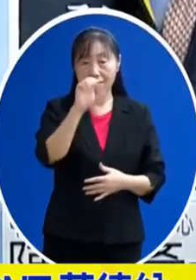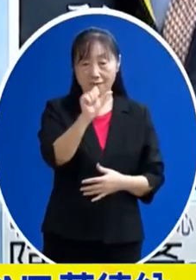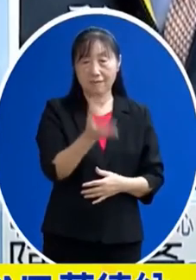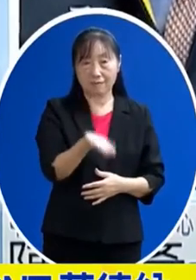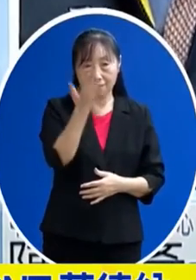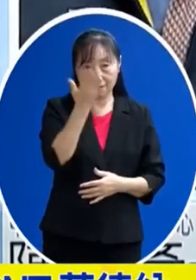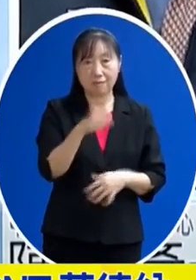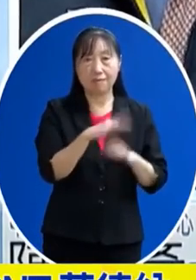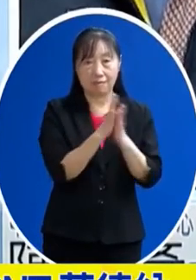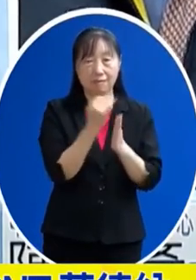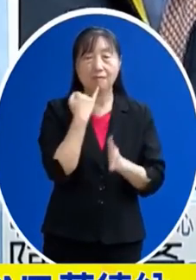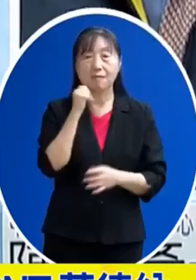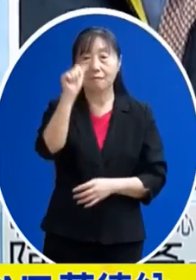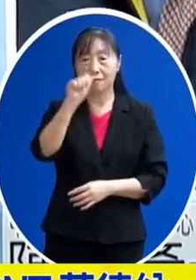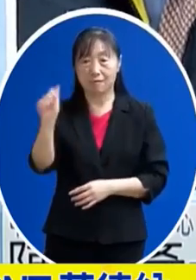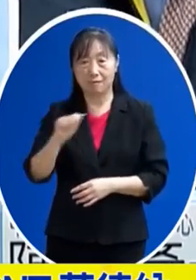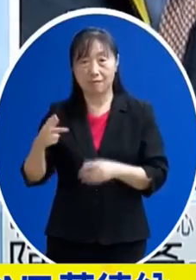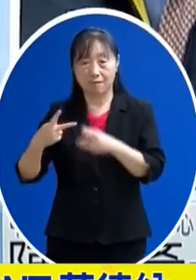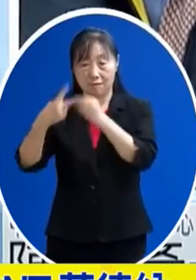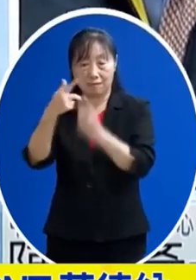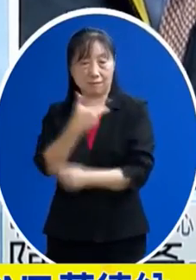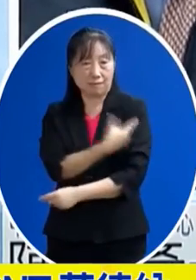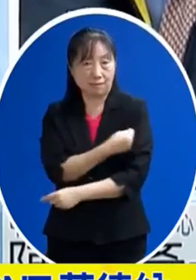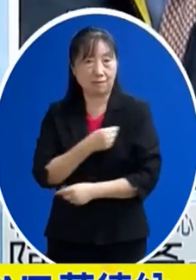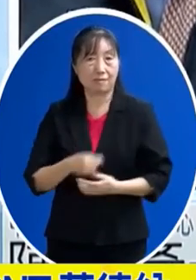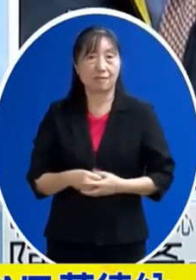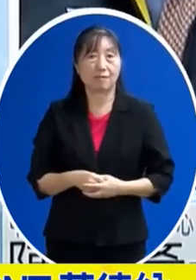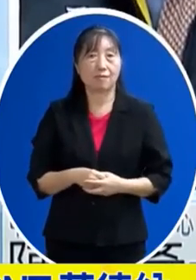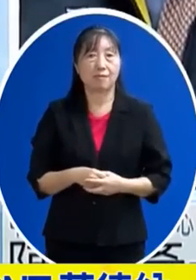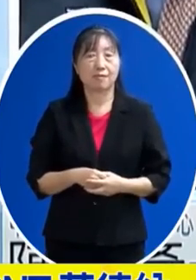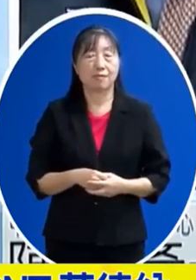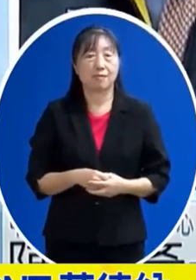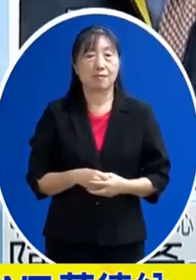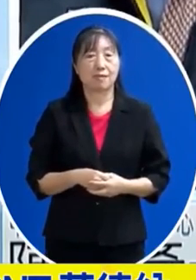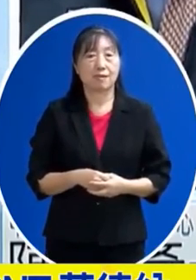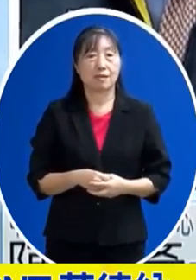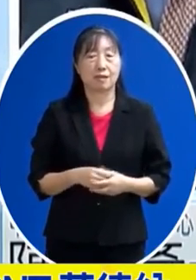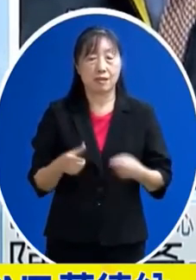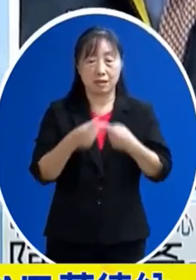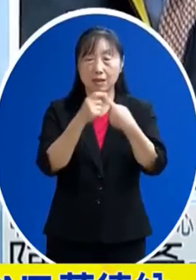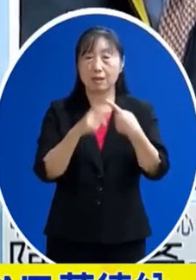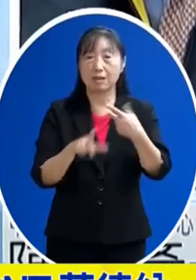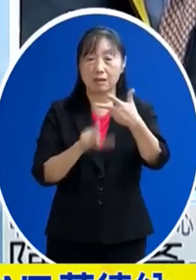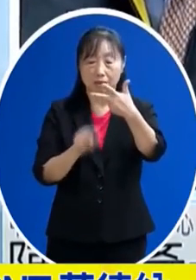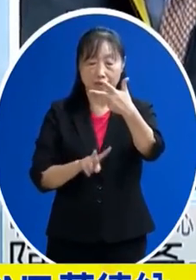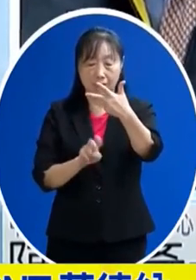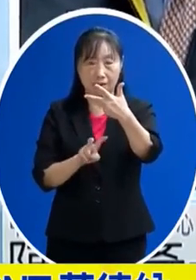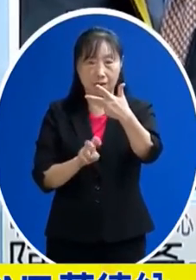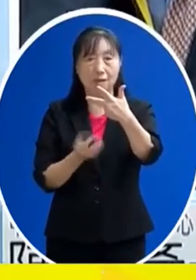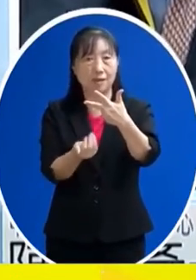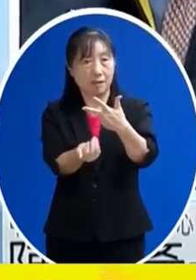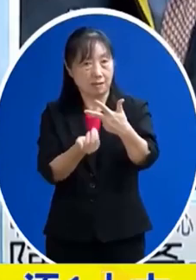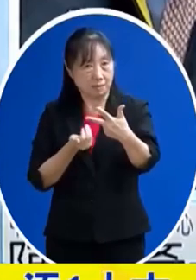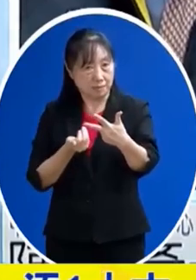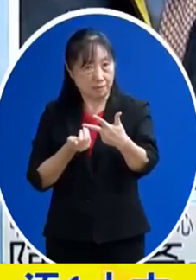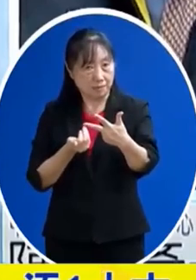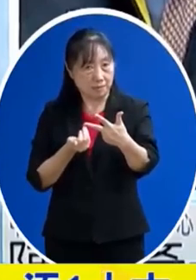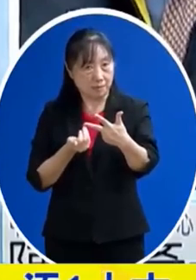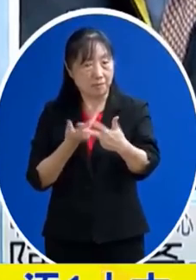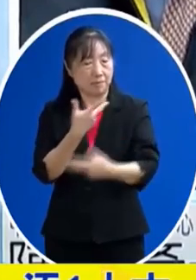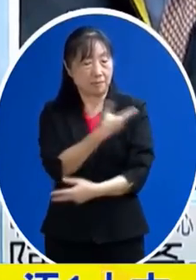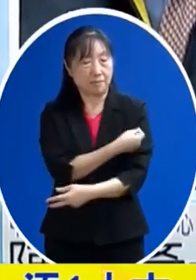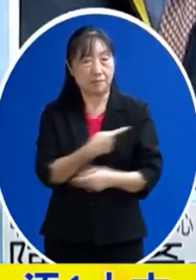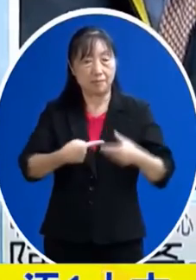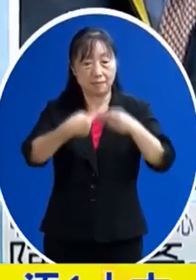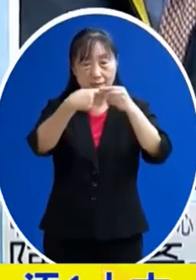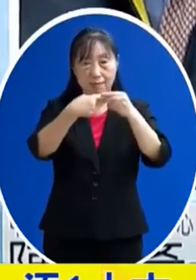上。那 AD 的第二剂的部分是第一个是7月22号以前已接